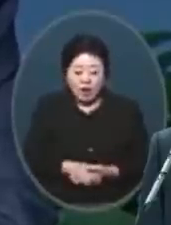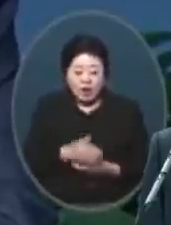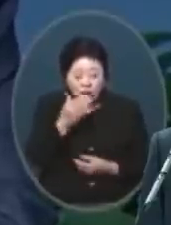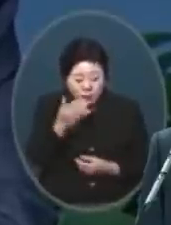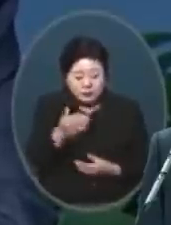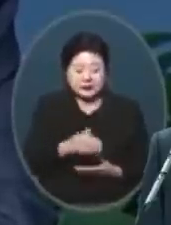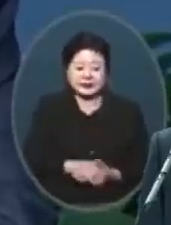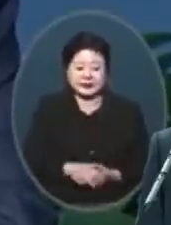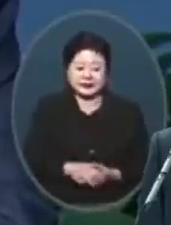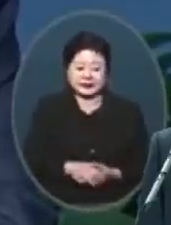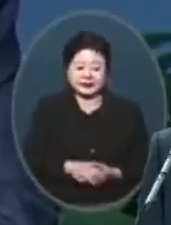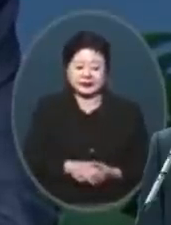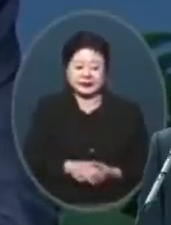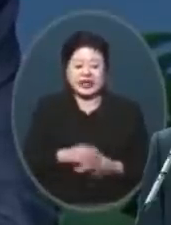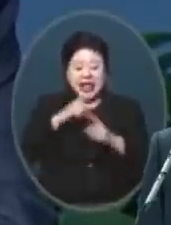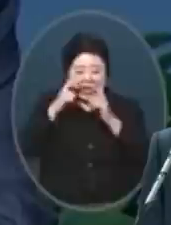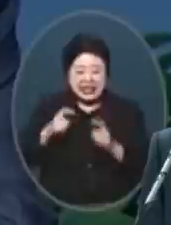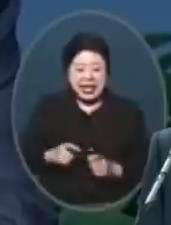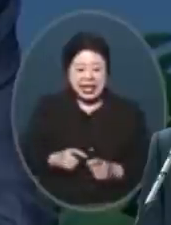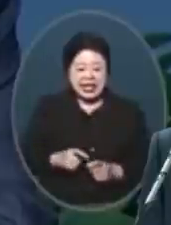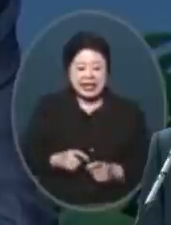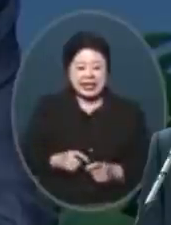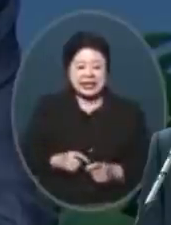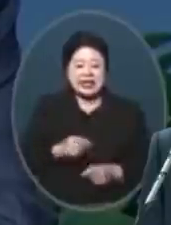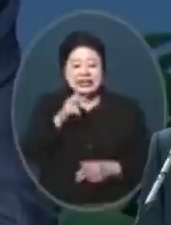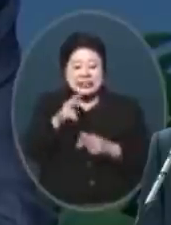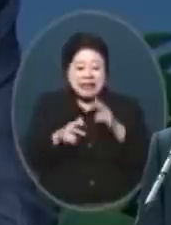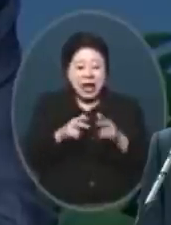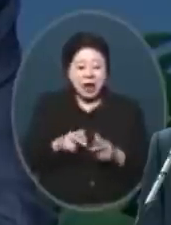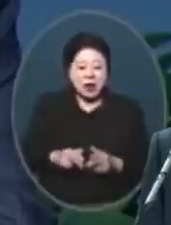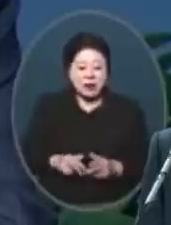여러분은 개인 가정생활 사업에서